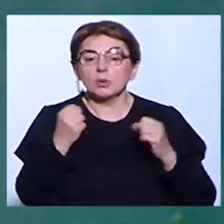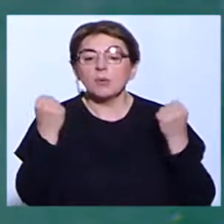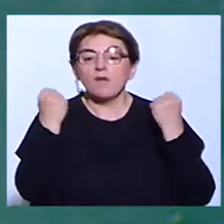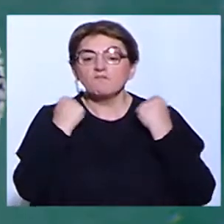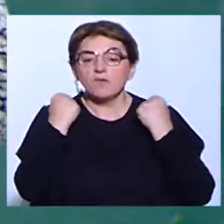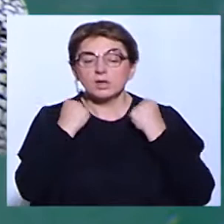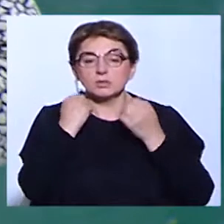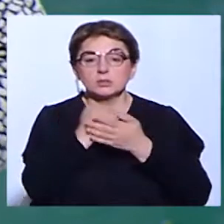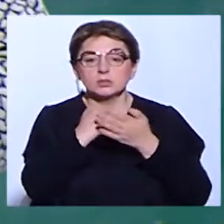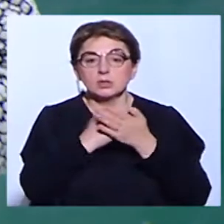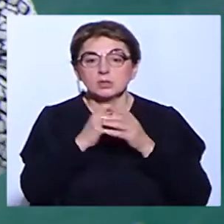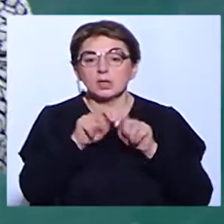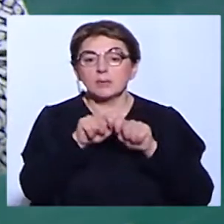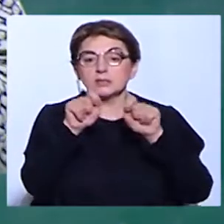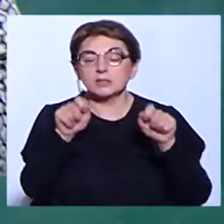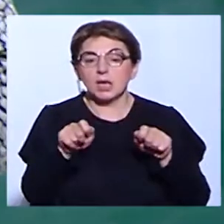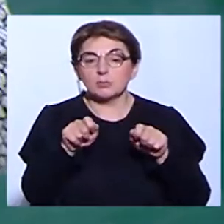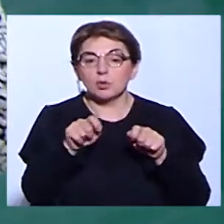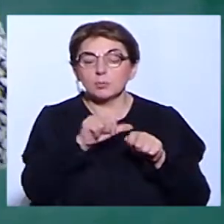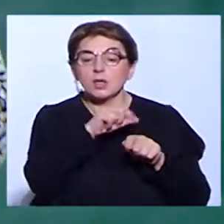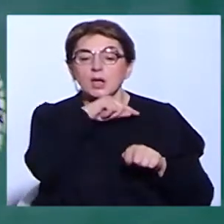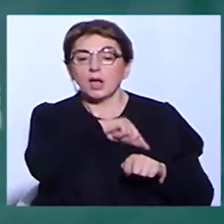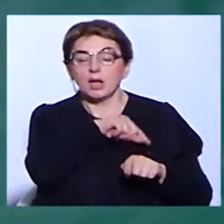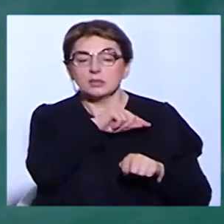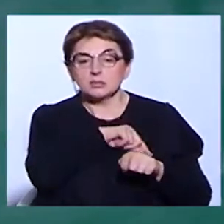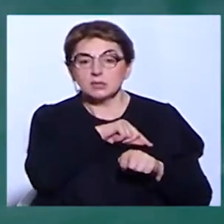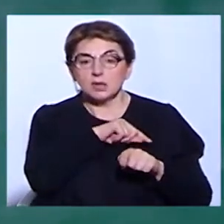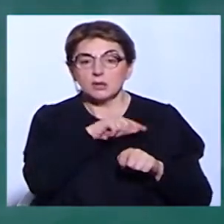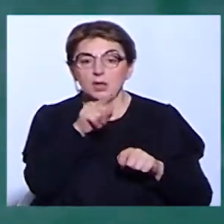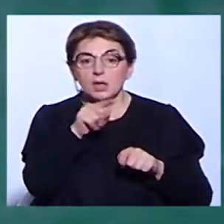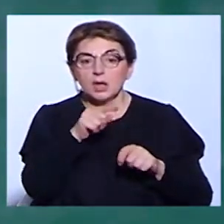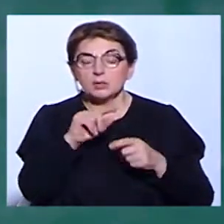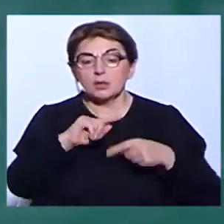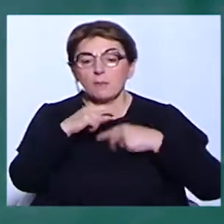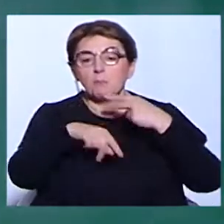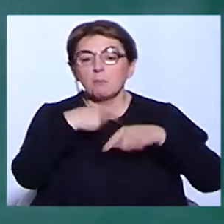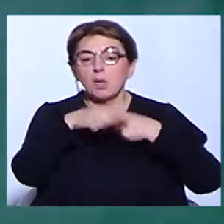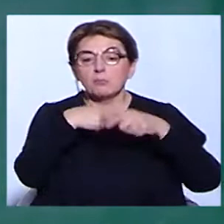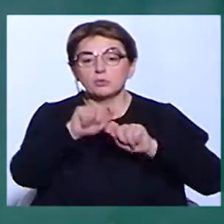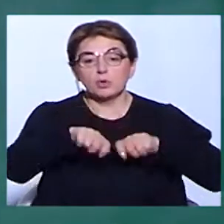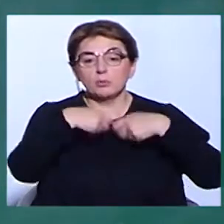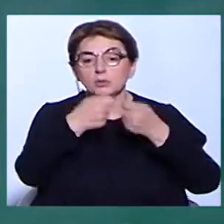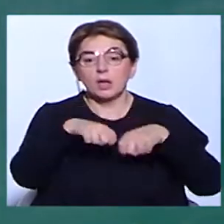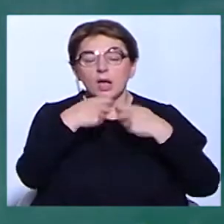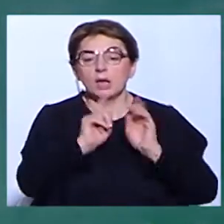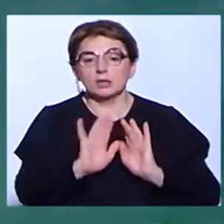ვარჯიშის შედეგად წარმოქმნილი ნიშანთვისება მემკვიდრობით არ გადაეცემა.